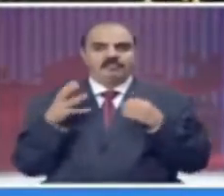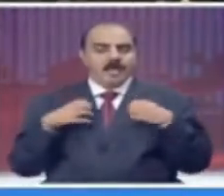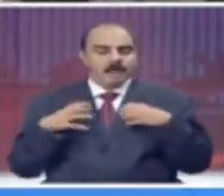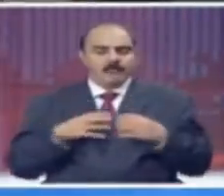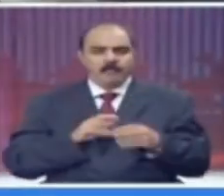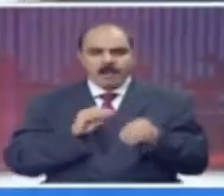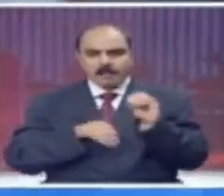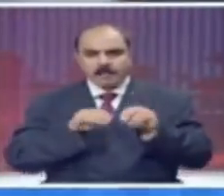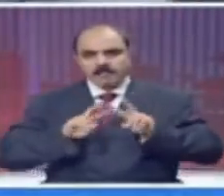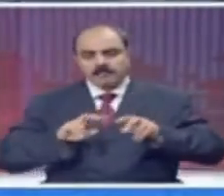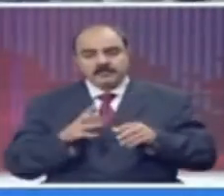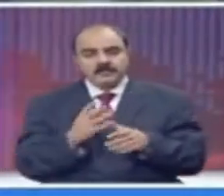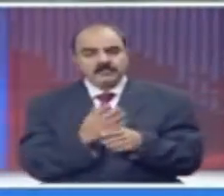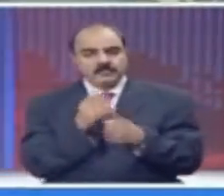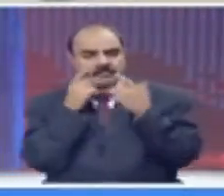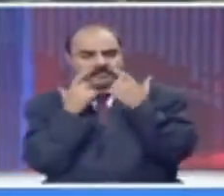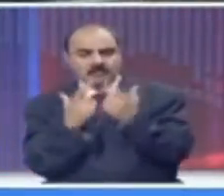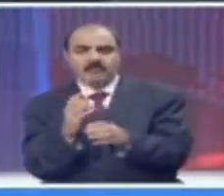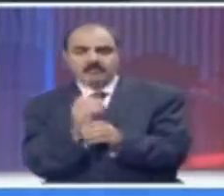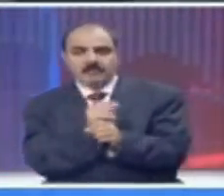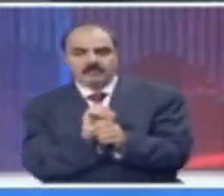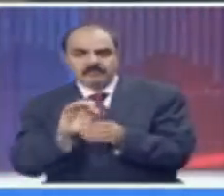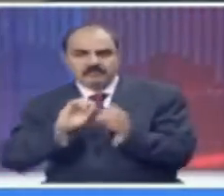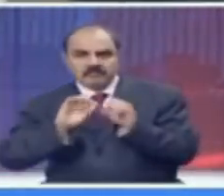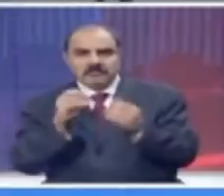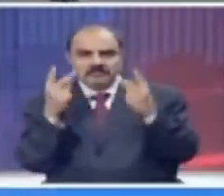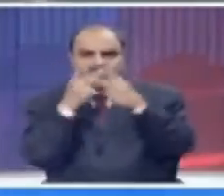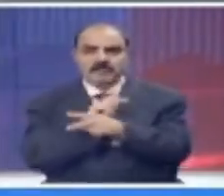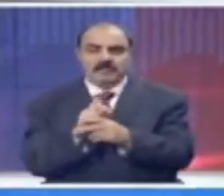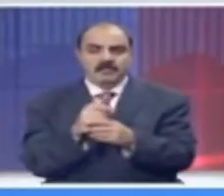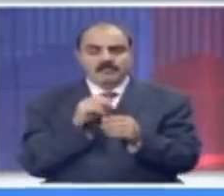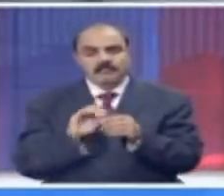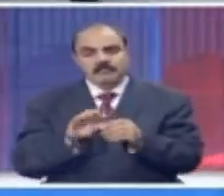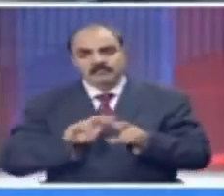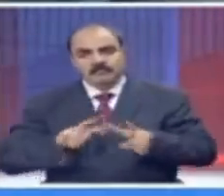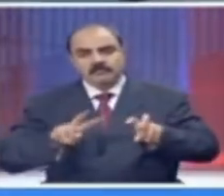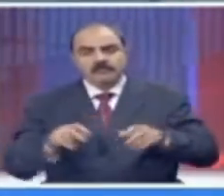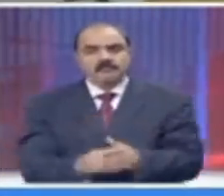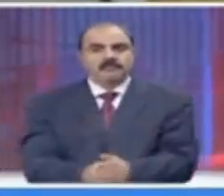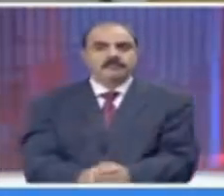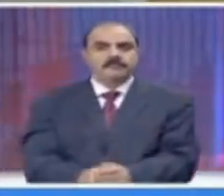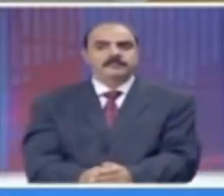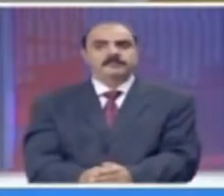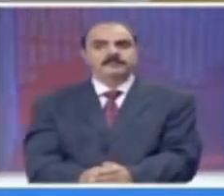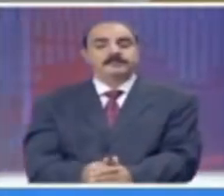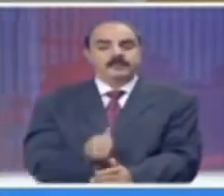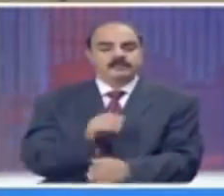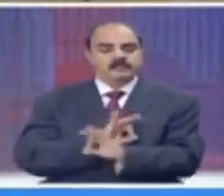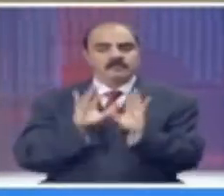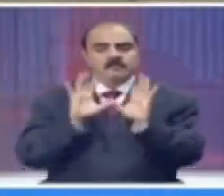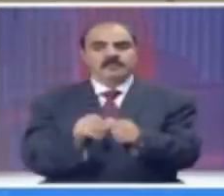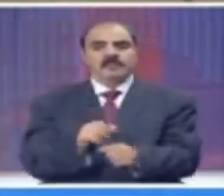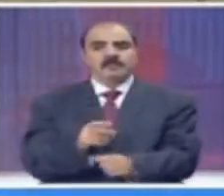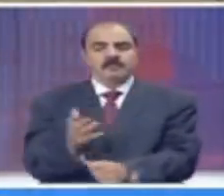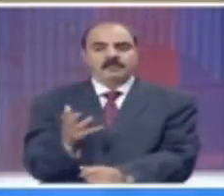الجمهورية لحماية رواد هذه الأندية والشباب من مخاطر تعاطي المواد المخدرة. وأسفرت نتائج